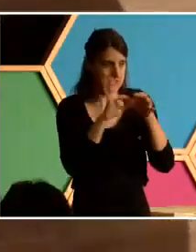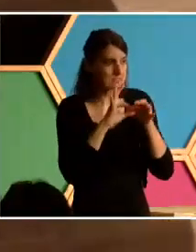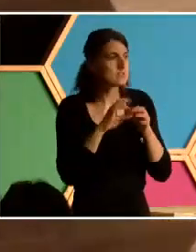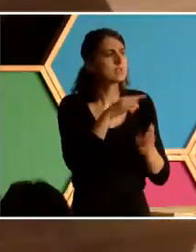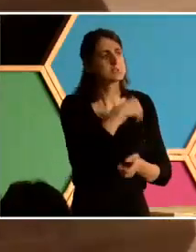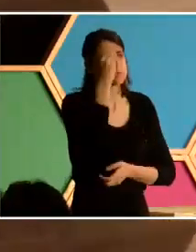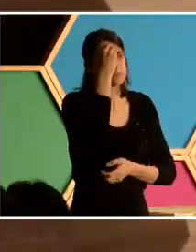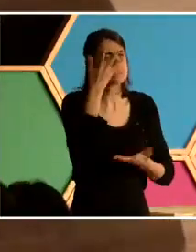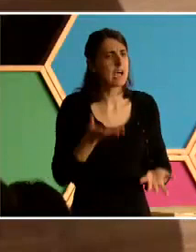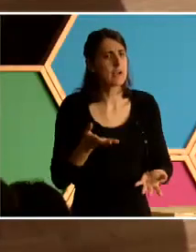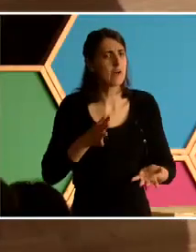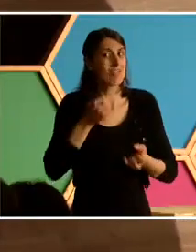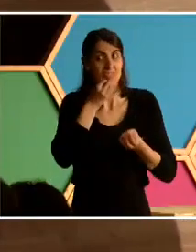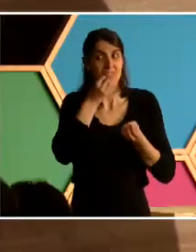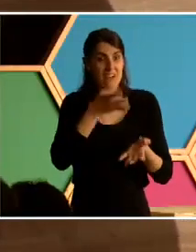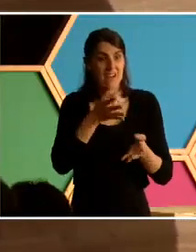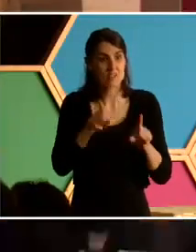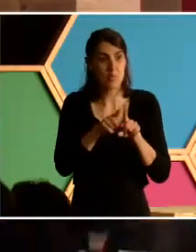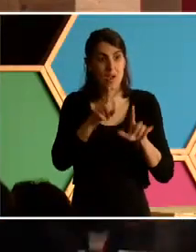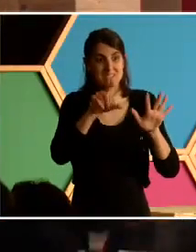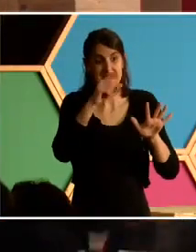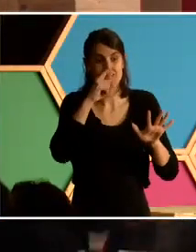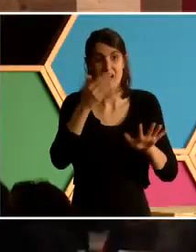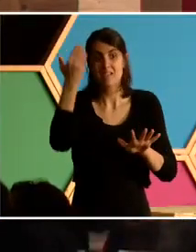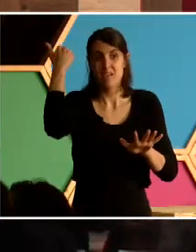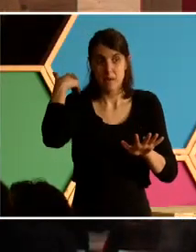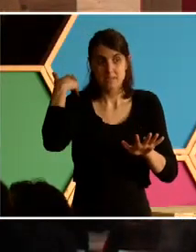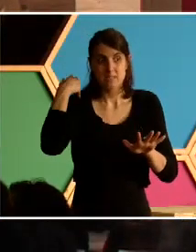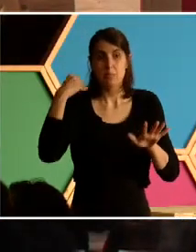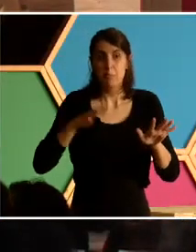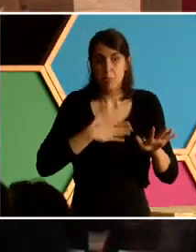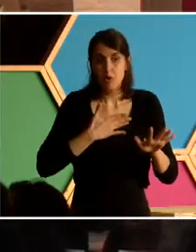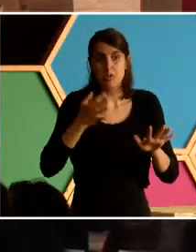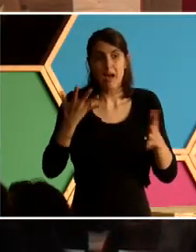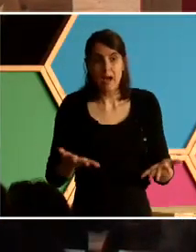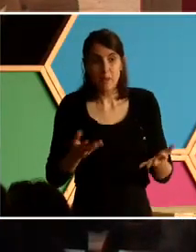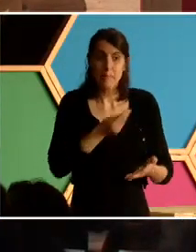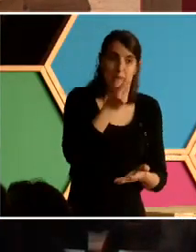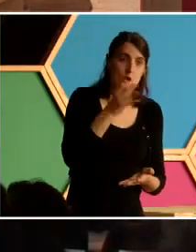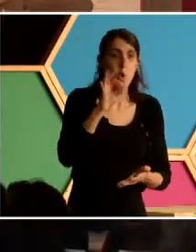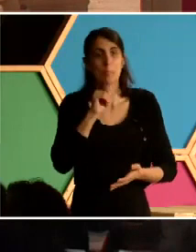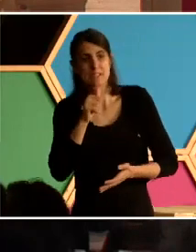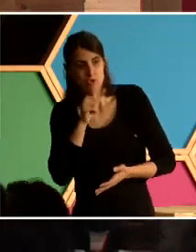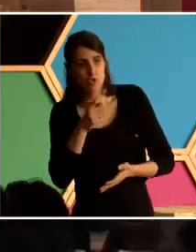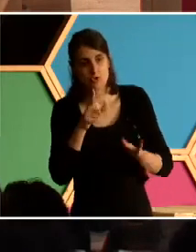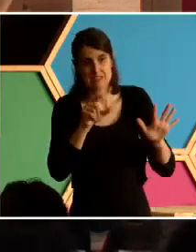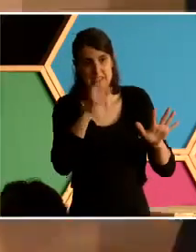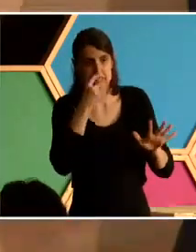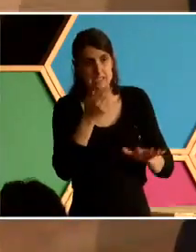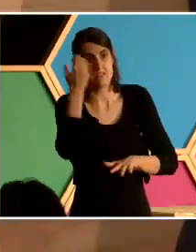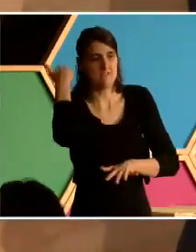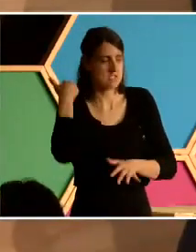si estem millor o estem pitjor que en aquell moment? Molt bé, doncs molt bona tarda a totes i a tots. Gràcies